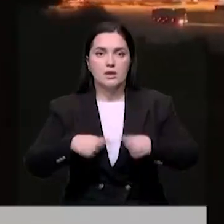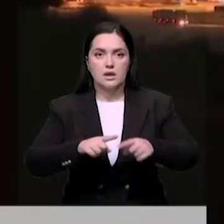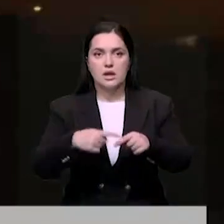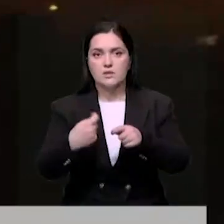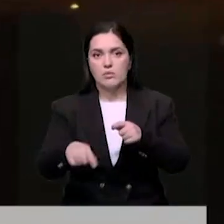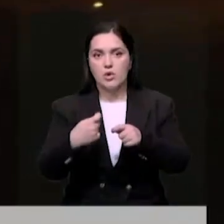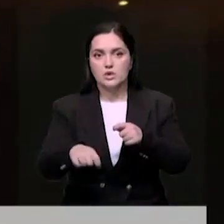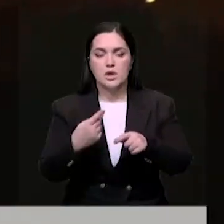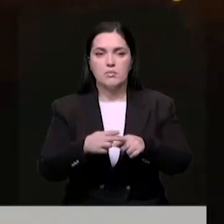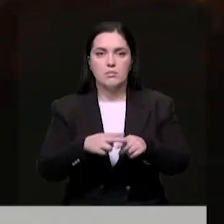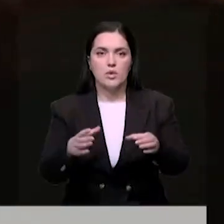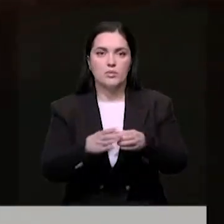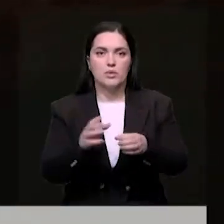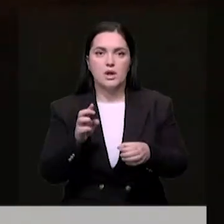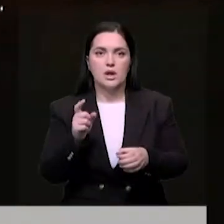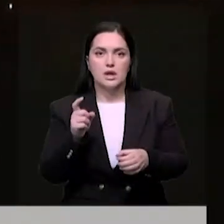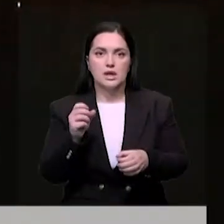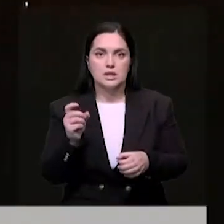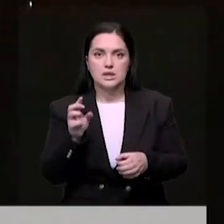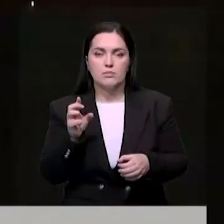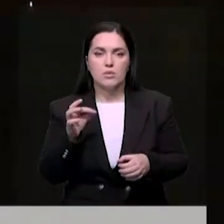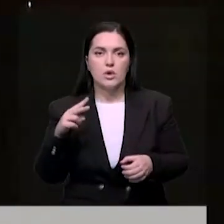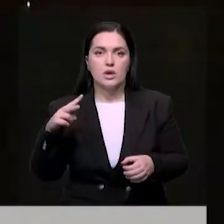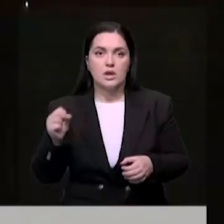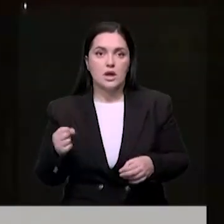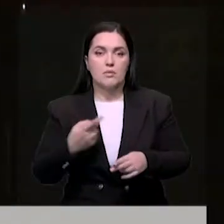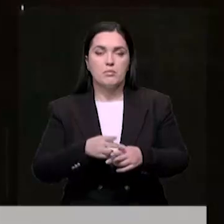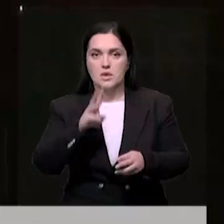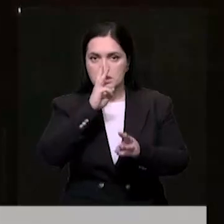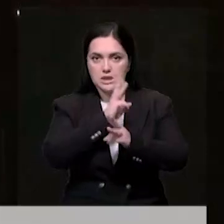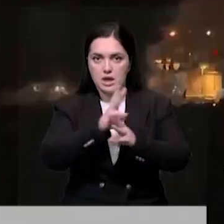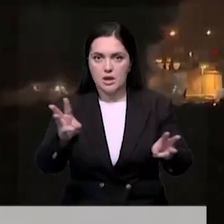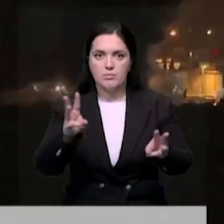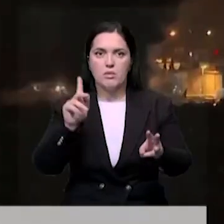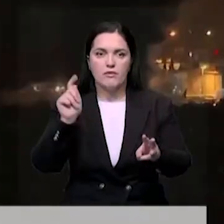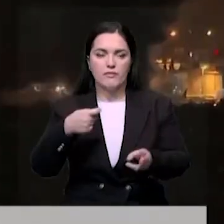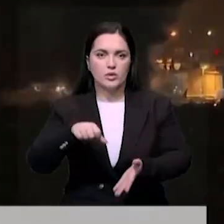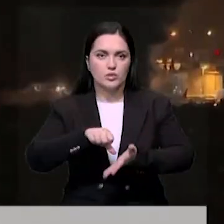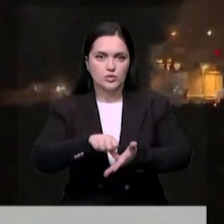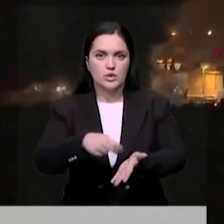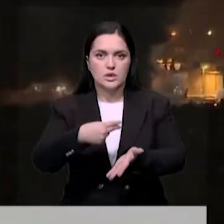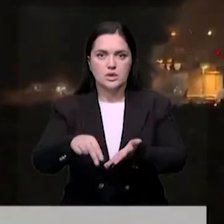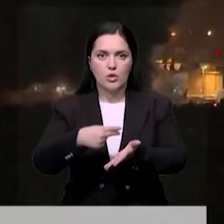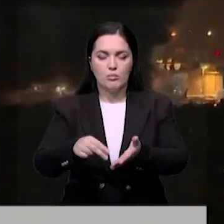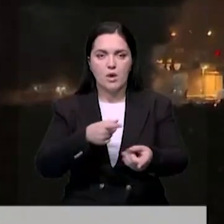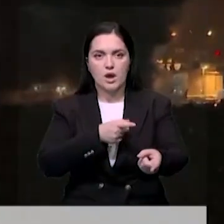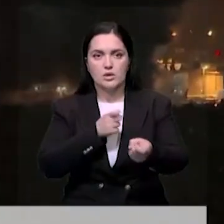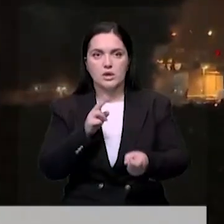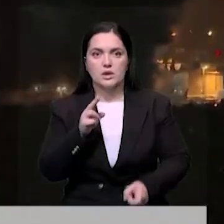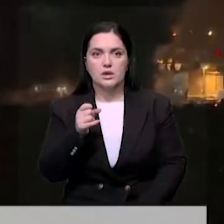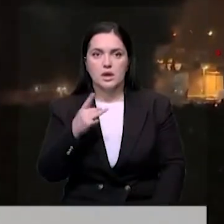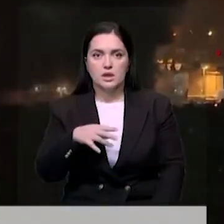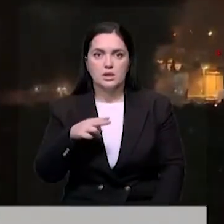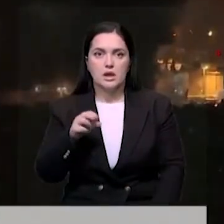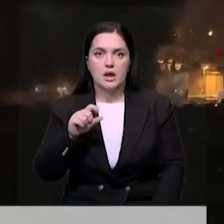спонсирует деятельность ливанского движения Хезболла. В том числе начисляет зарплату бойцам и помогает им закупать оружие. Кард